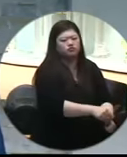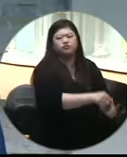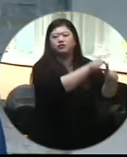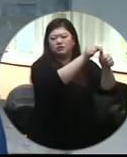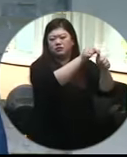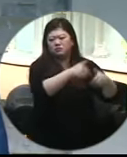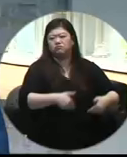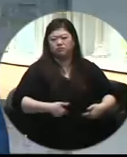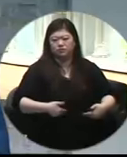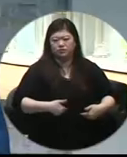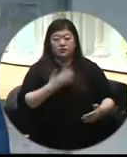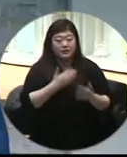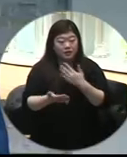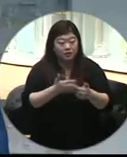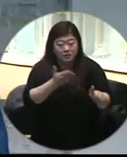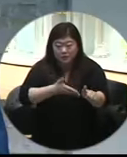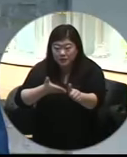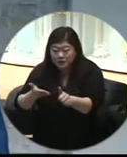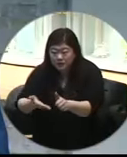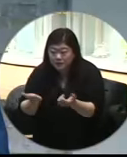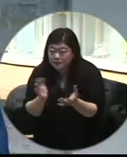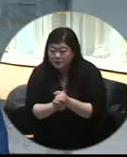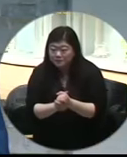축복합니다. 결론입니다.